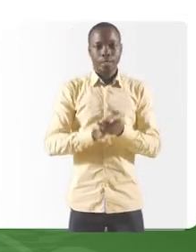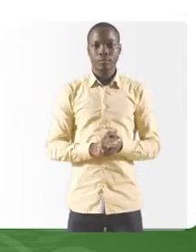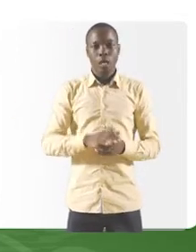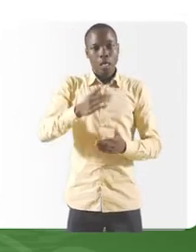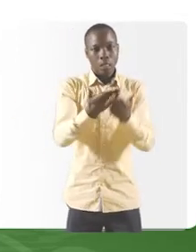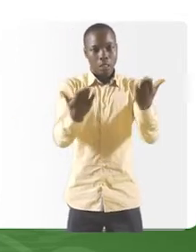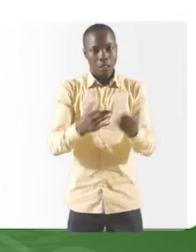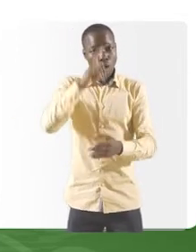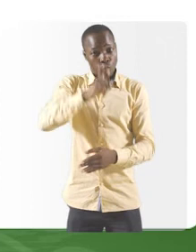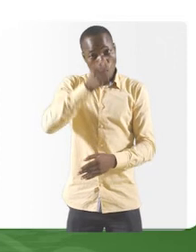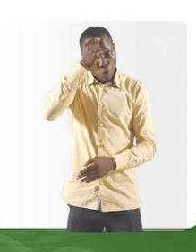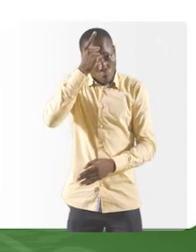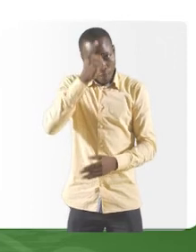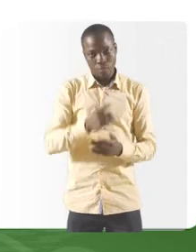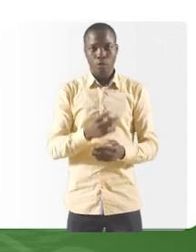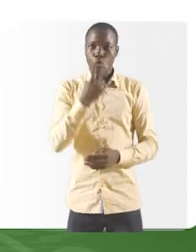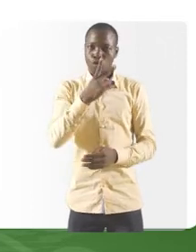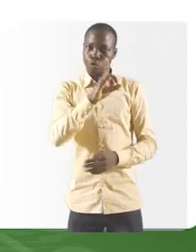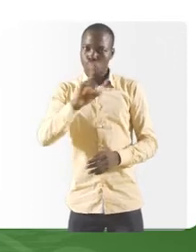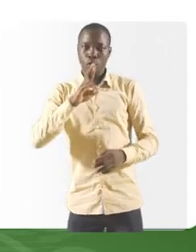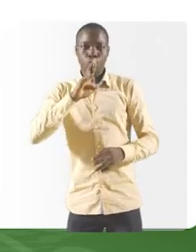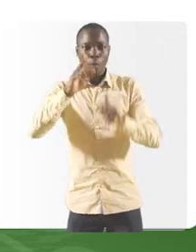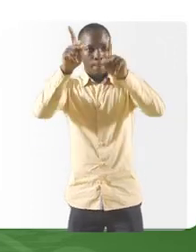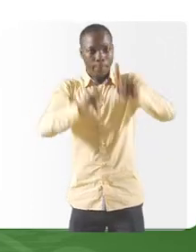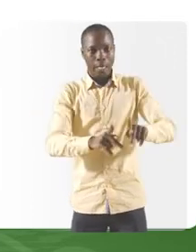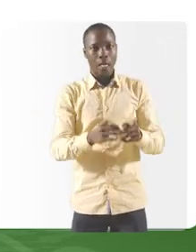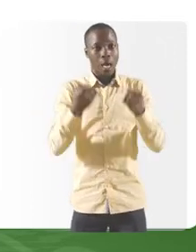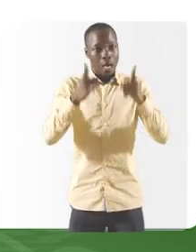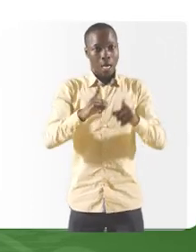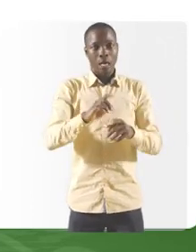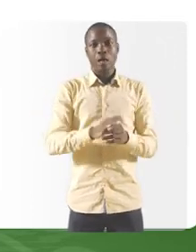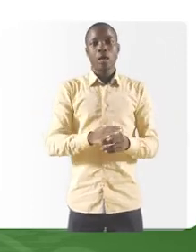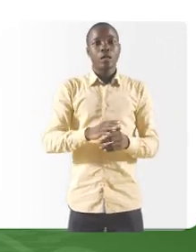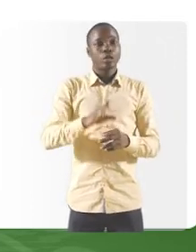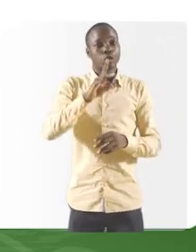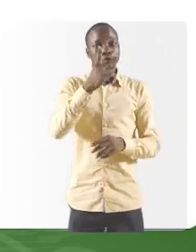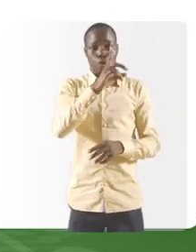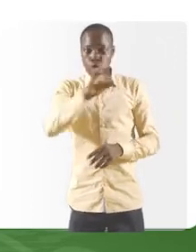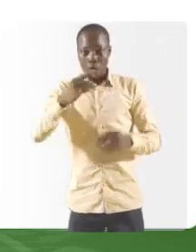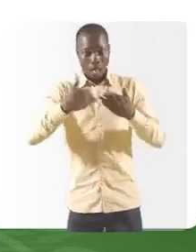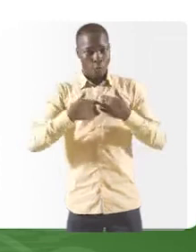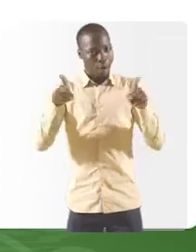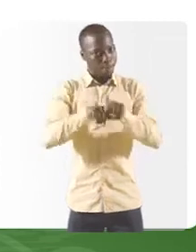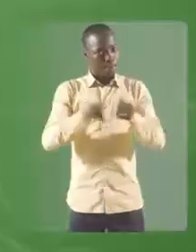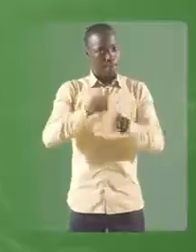que deux droites sont parallèles lorsqu'elles ont le même coefficient directeur.